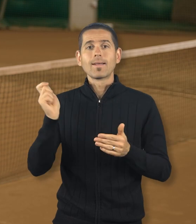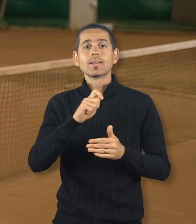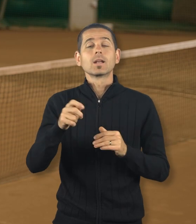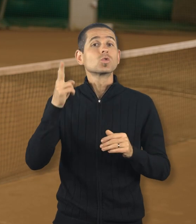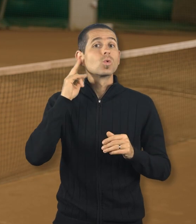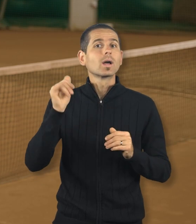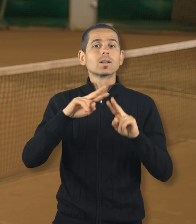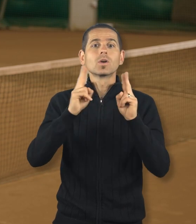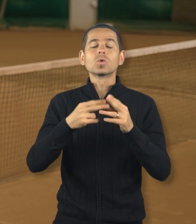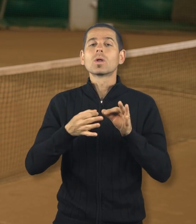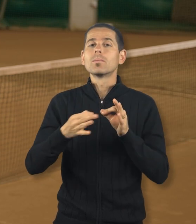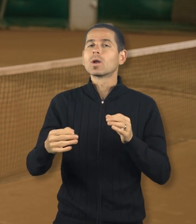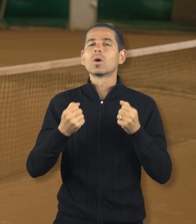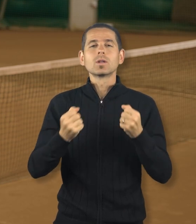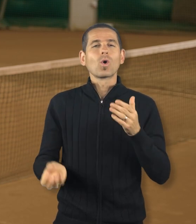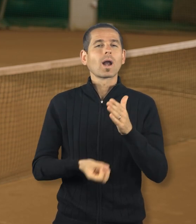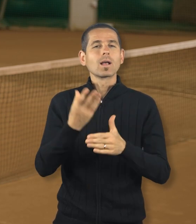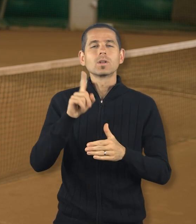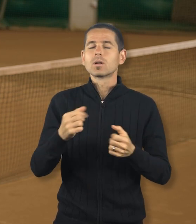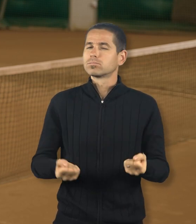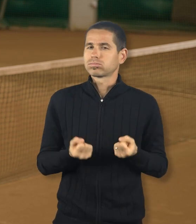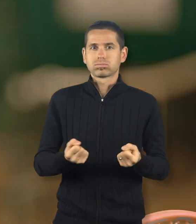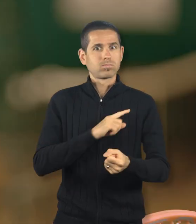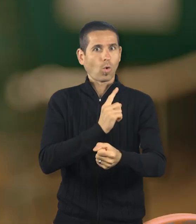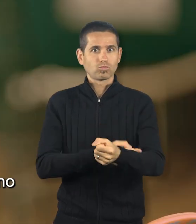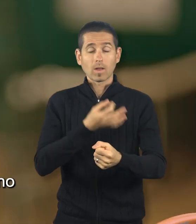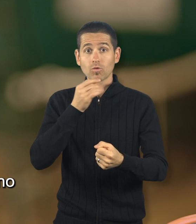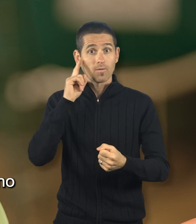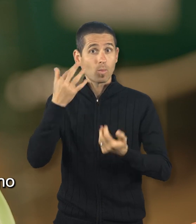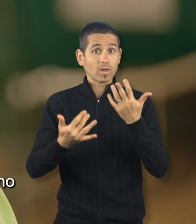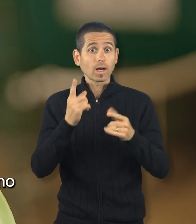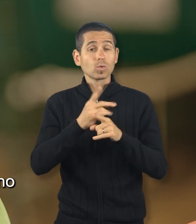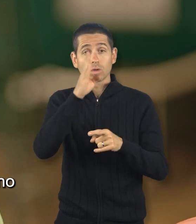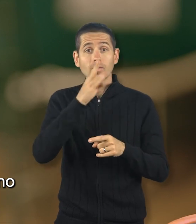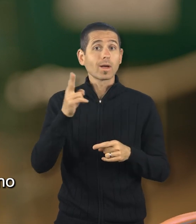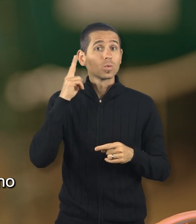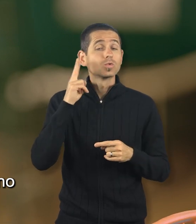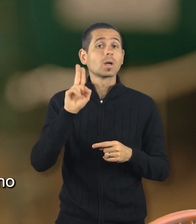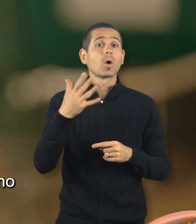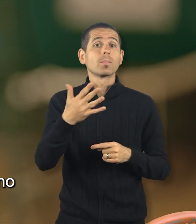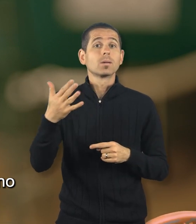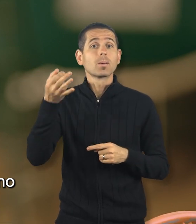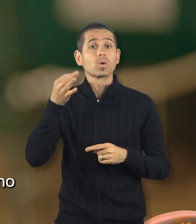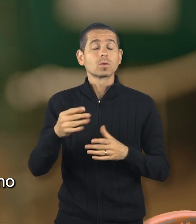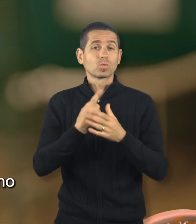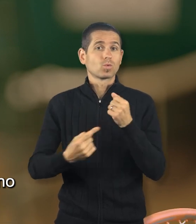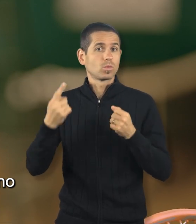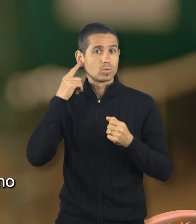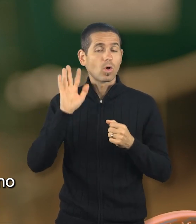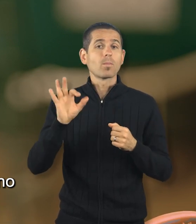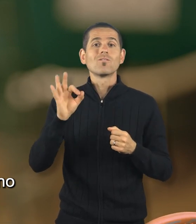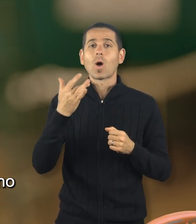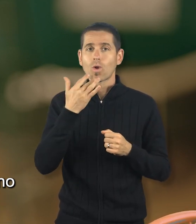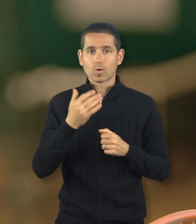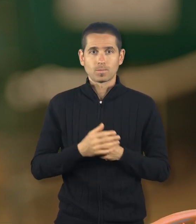je v svetovnem merilu izredno razvit in brutalno močan, če vemo, da igrajo tudi naglušni z 55% izgubo sluha